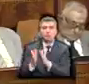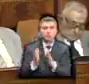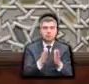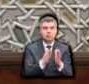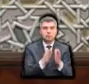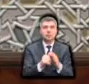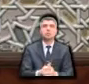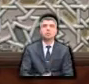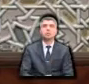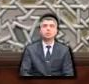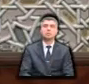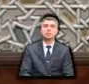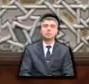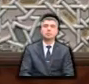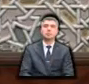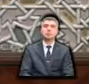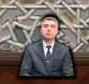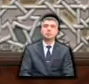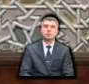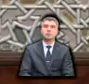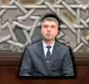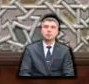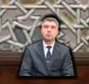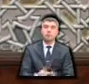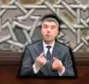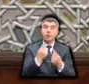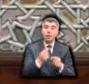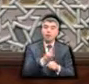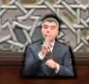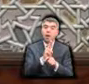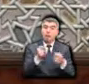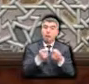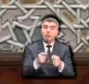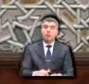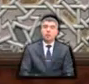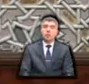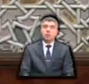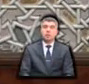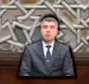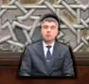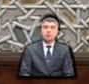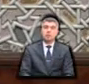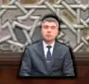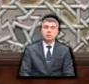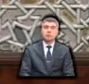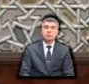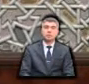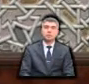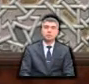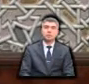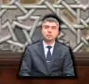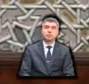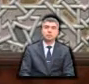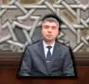شكرا. شكرا سيد نائب محترم. هل هناك من تعقيب إضافي؟ لا يبدو. إذن سيد